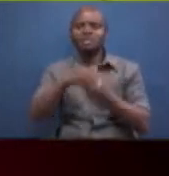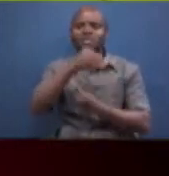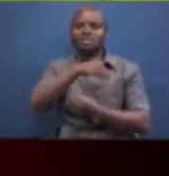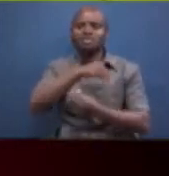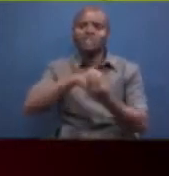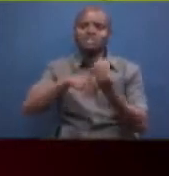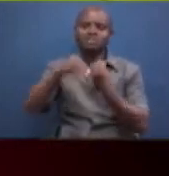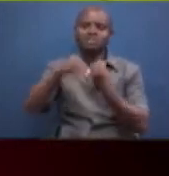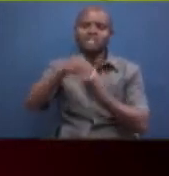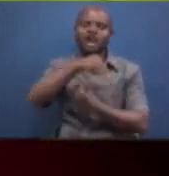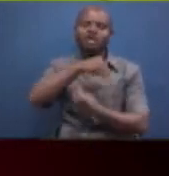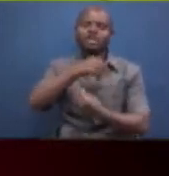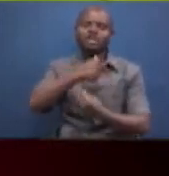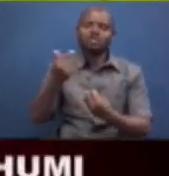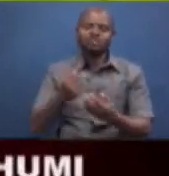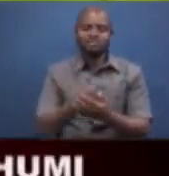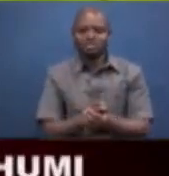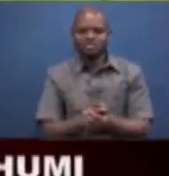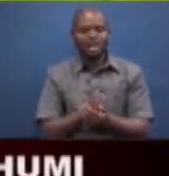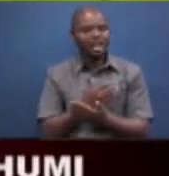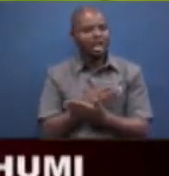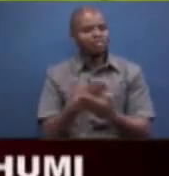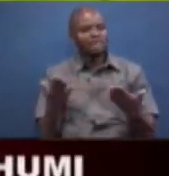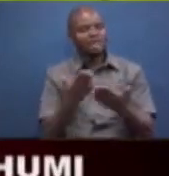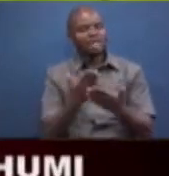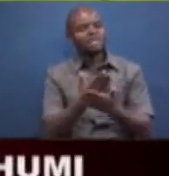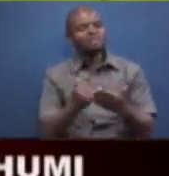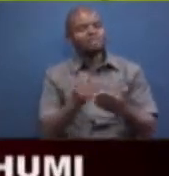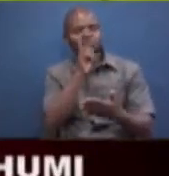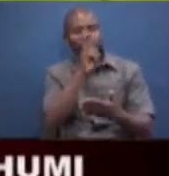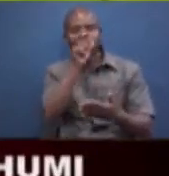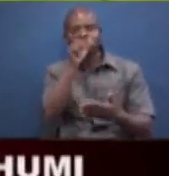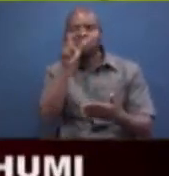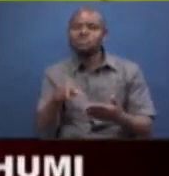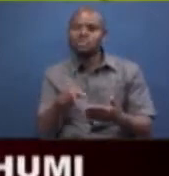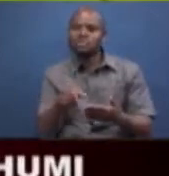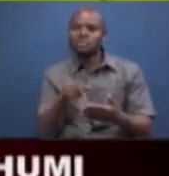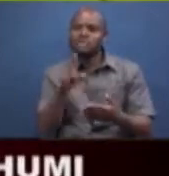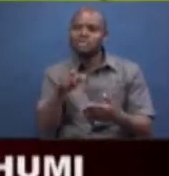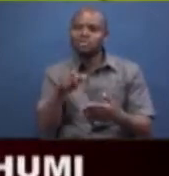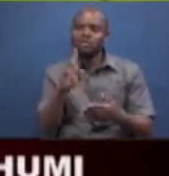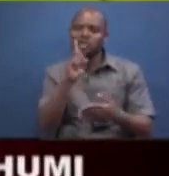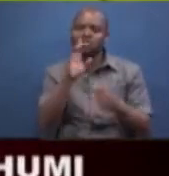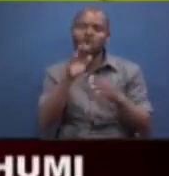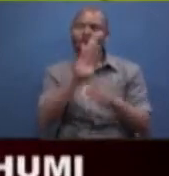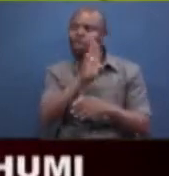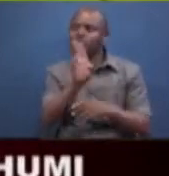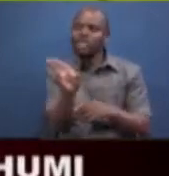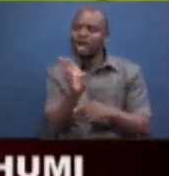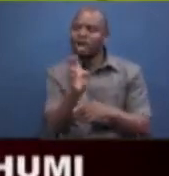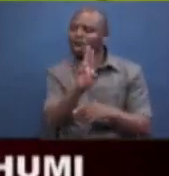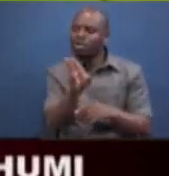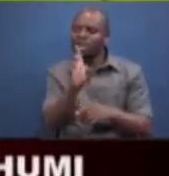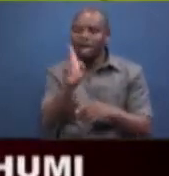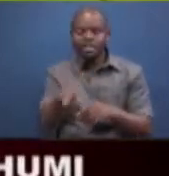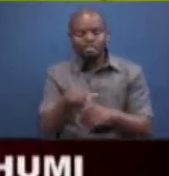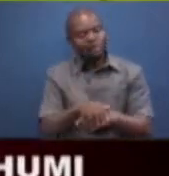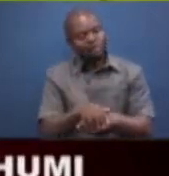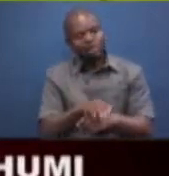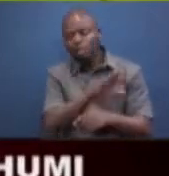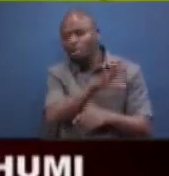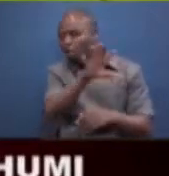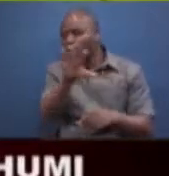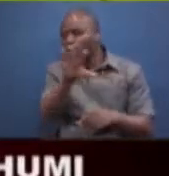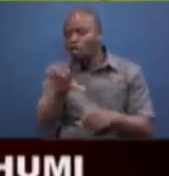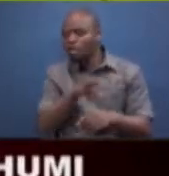kuweka. Hatuna sababu ya kumjibu mtu iliyokuwa sio hoja, na hoja tunazo. Wote